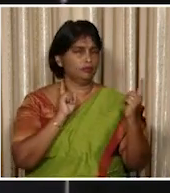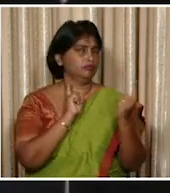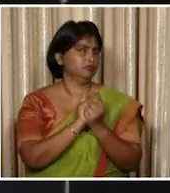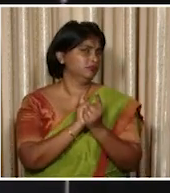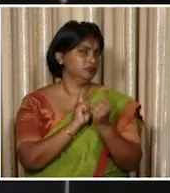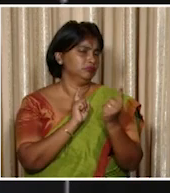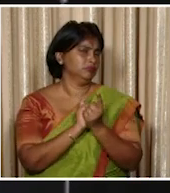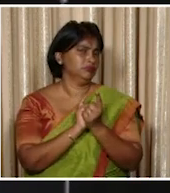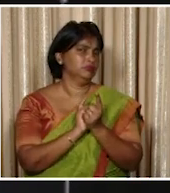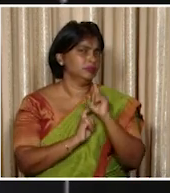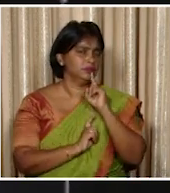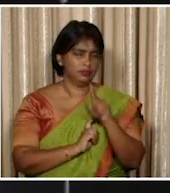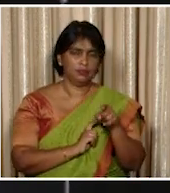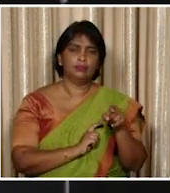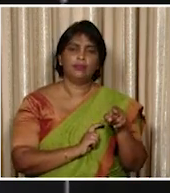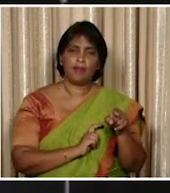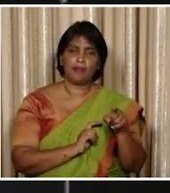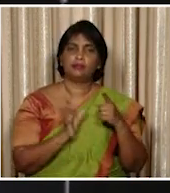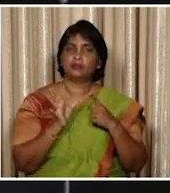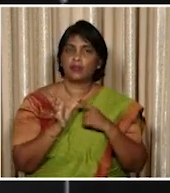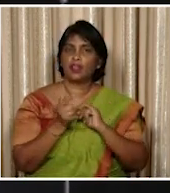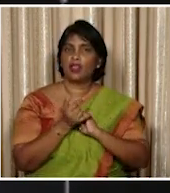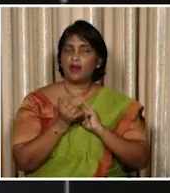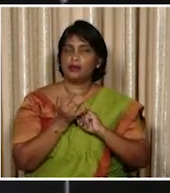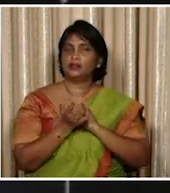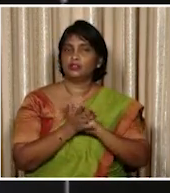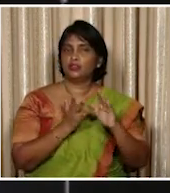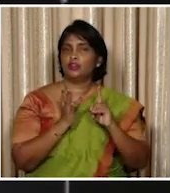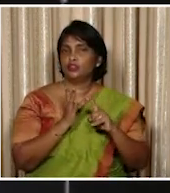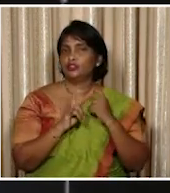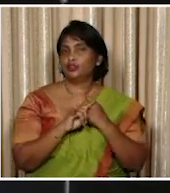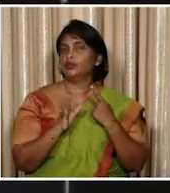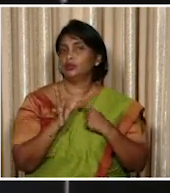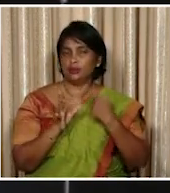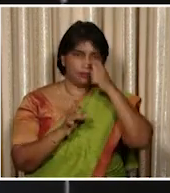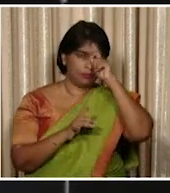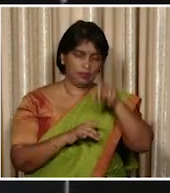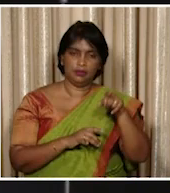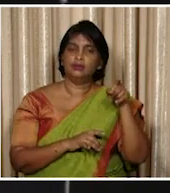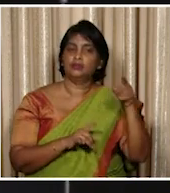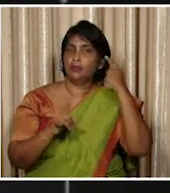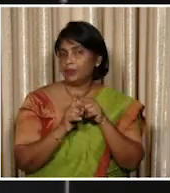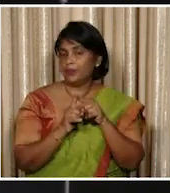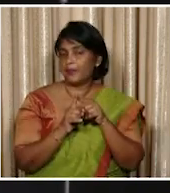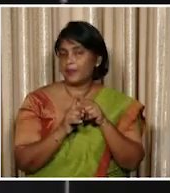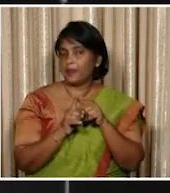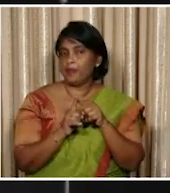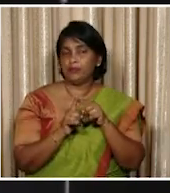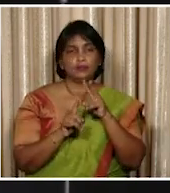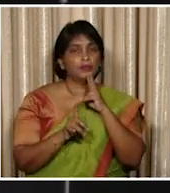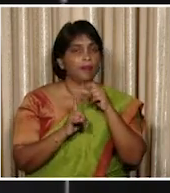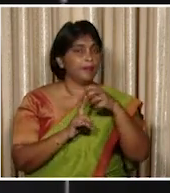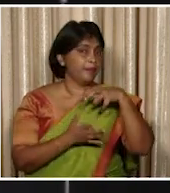கெனக் கீழக்கி என்றனாம் அசோக ஜாவதன மெத்துமான் எத்துமான் பிலிபந்தவ